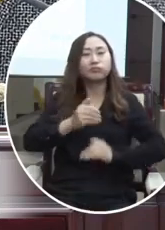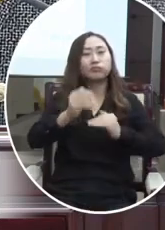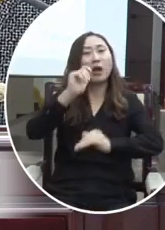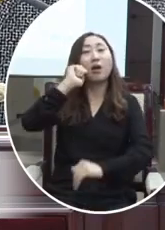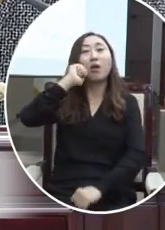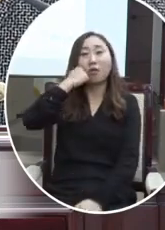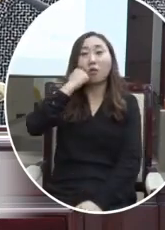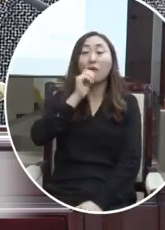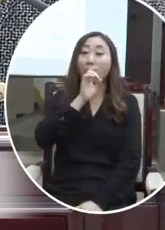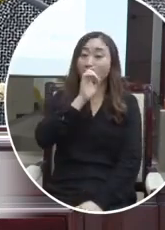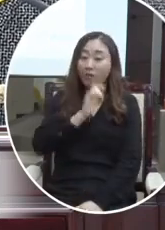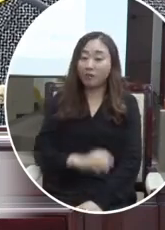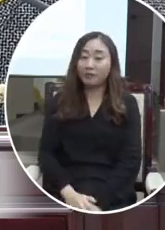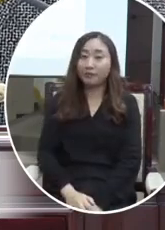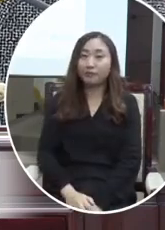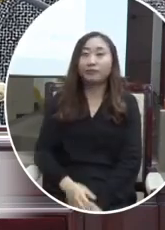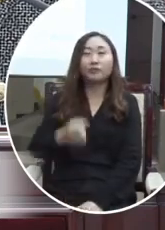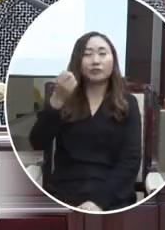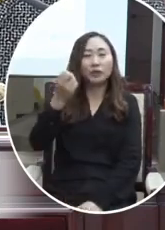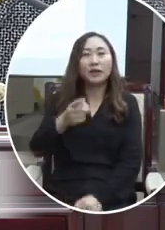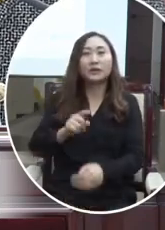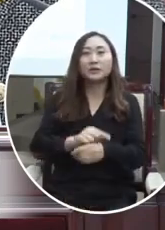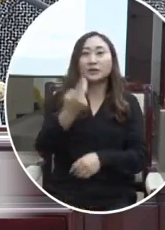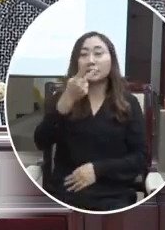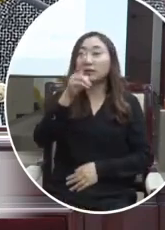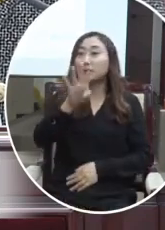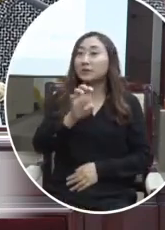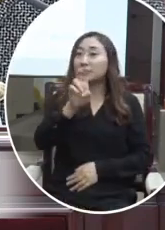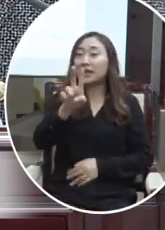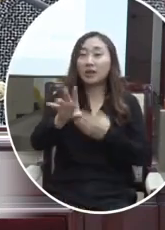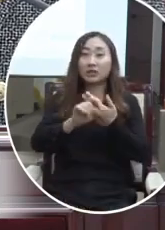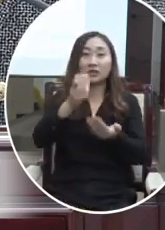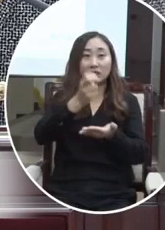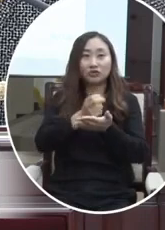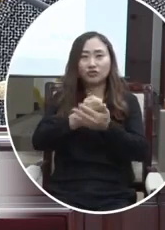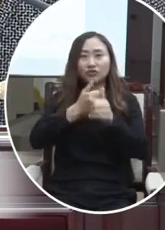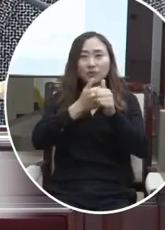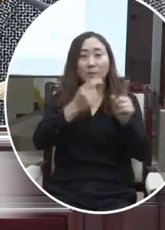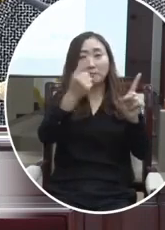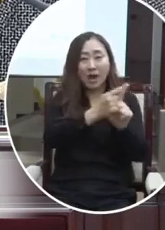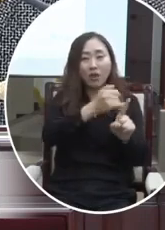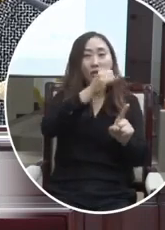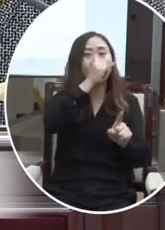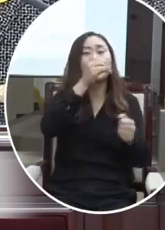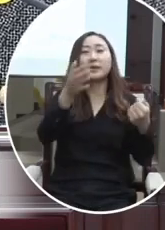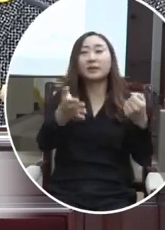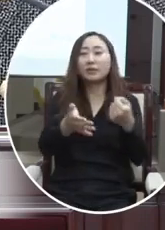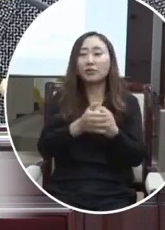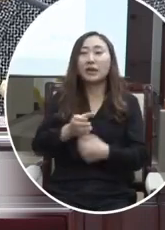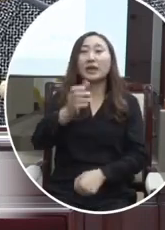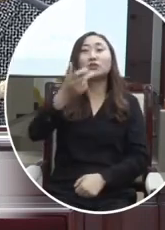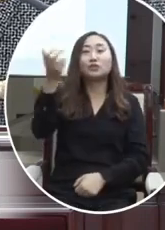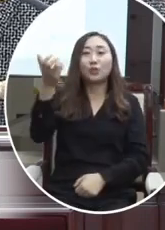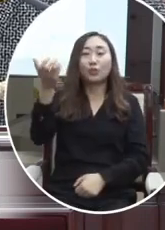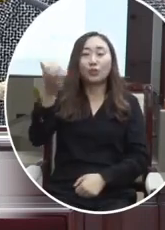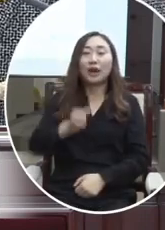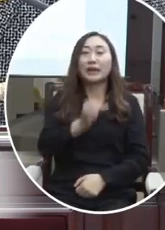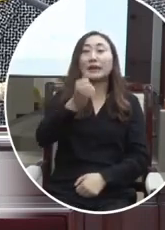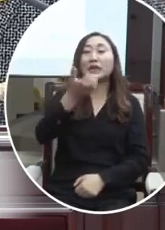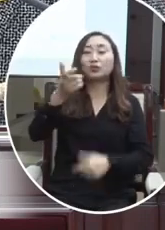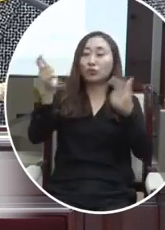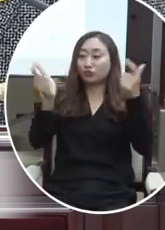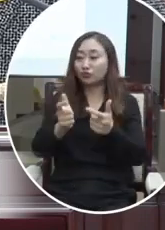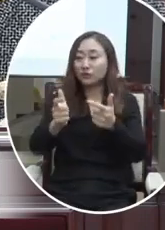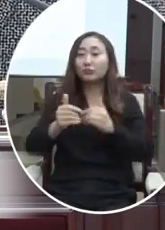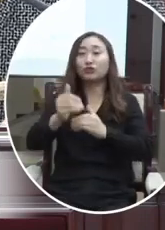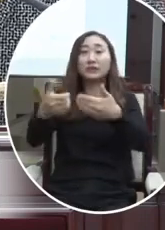어려웠습니다. 2024년 지방자치단체 행정기구와 정원 기준 등에 관한 규정 개정에 맞게 탄소중립추진단